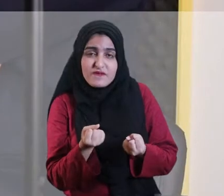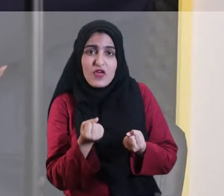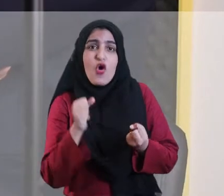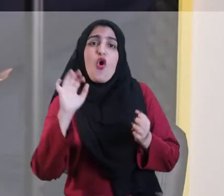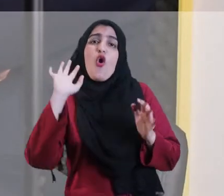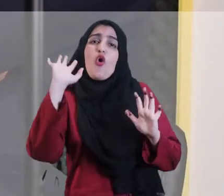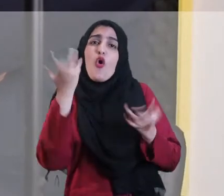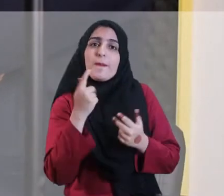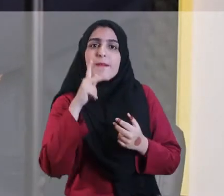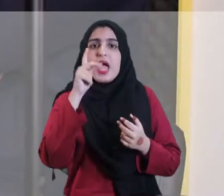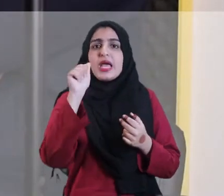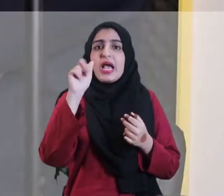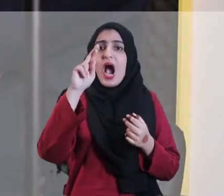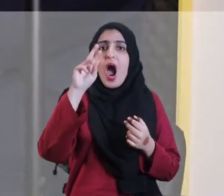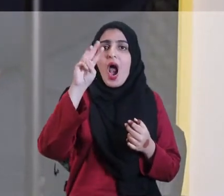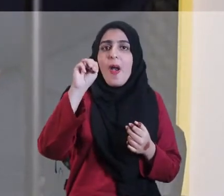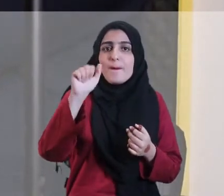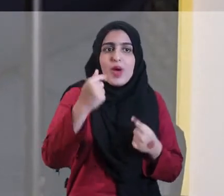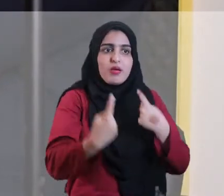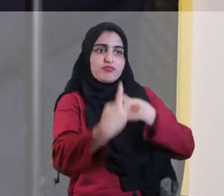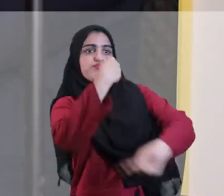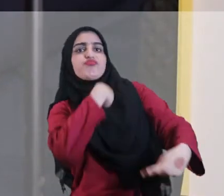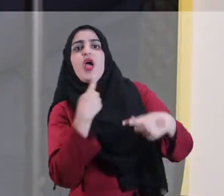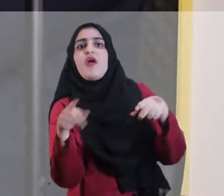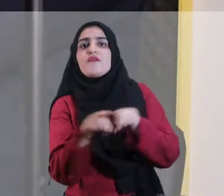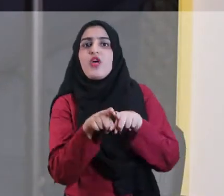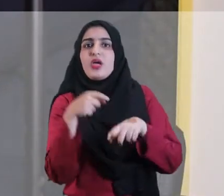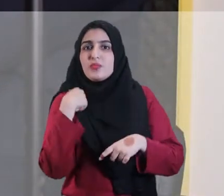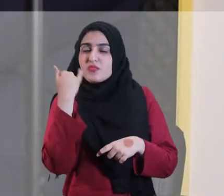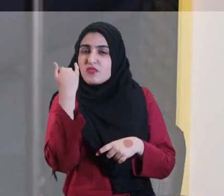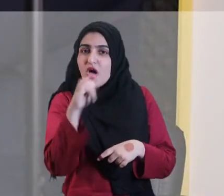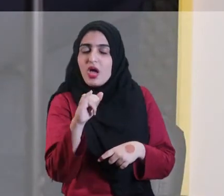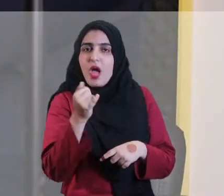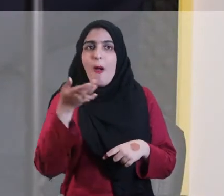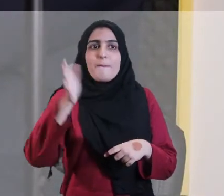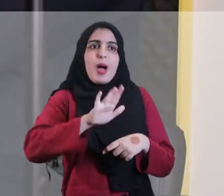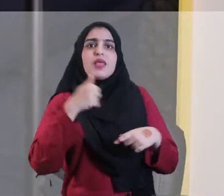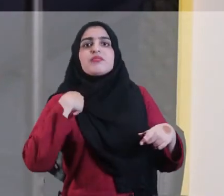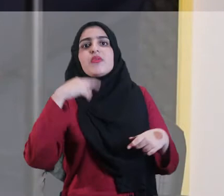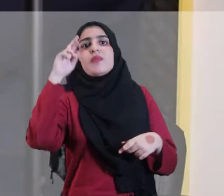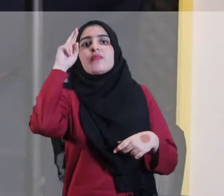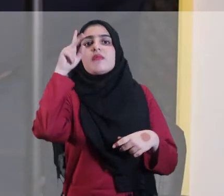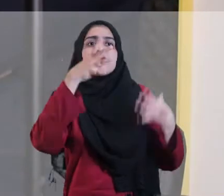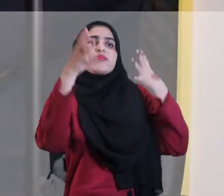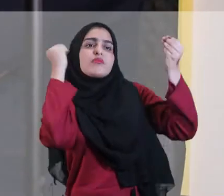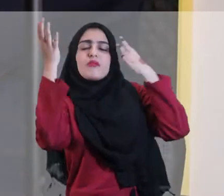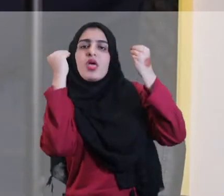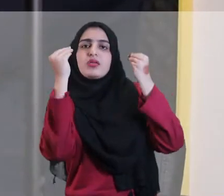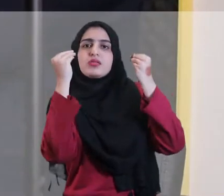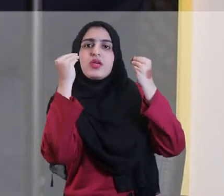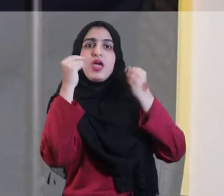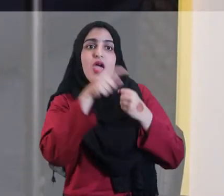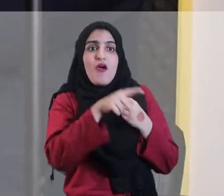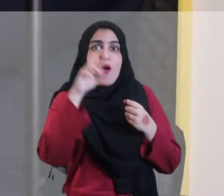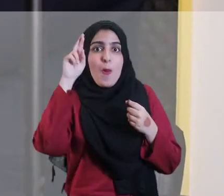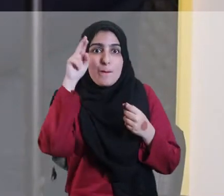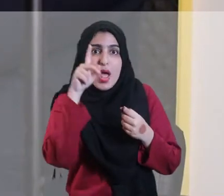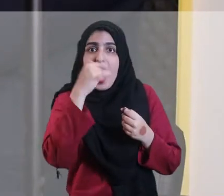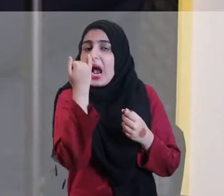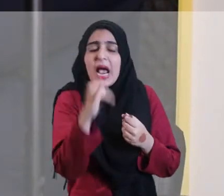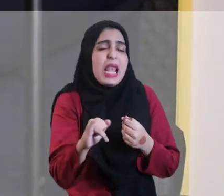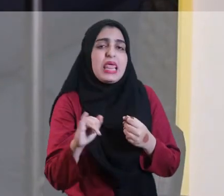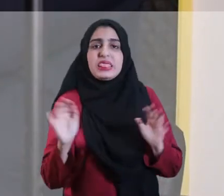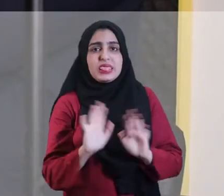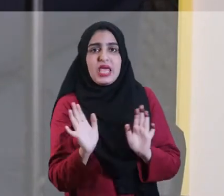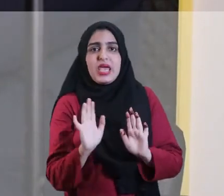यह किसी चीज की फिक्र न समथिंग डू समथिंग रॉन्ग विद एब्सलूट मिस्टेक नॉट समथिंग